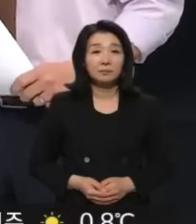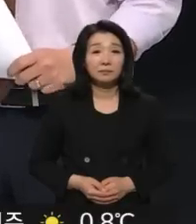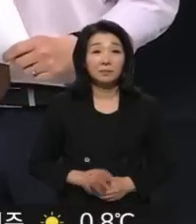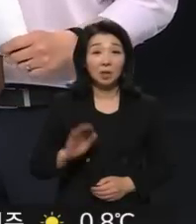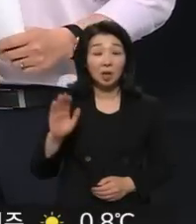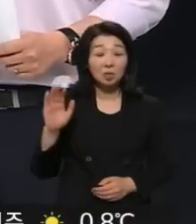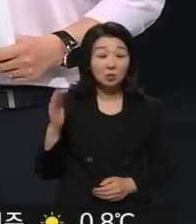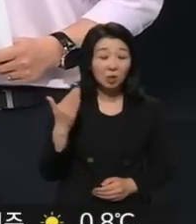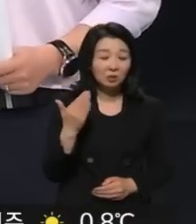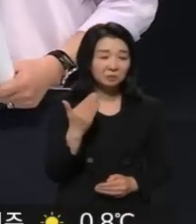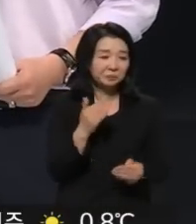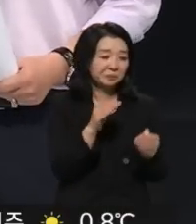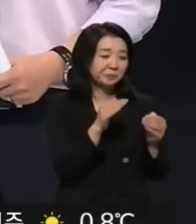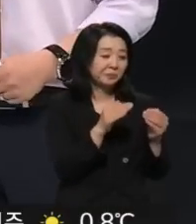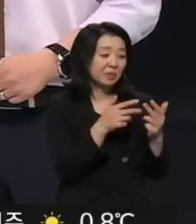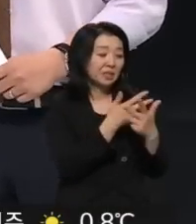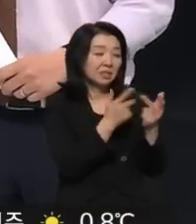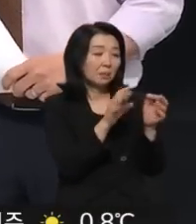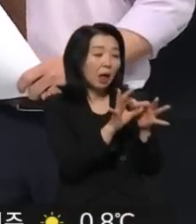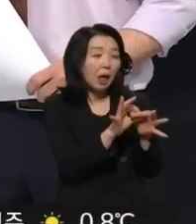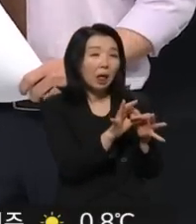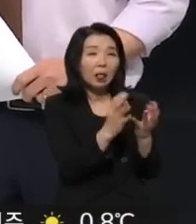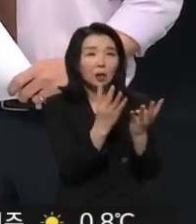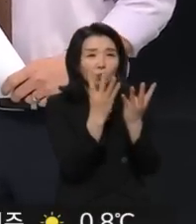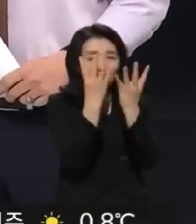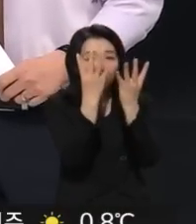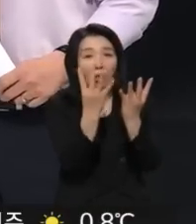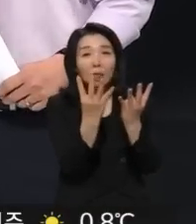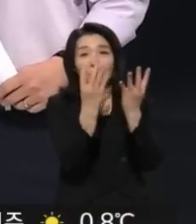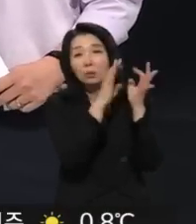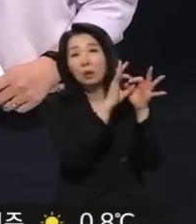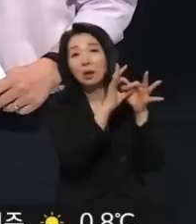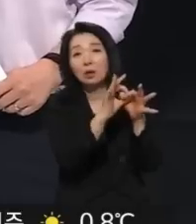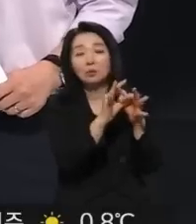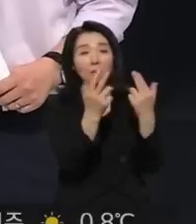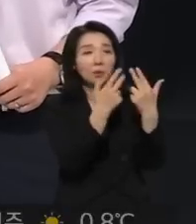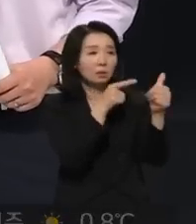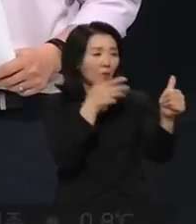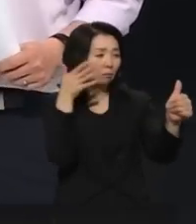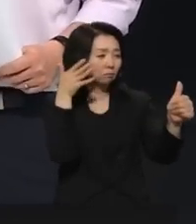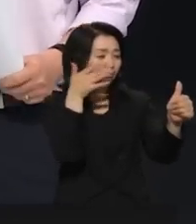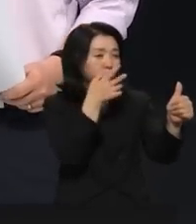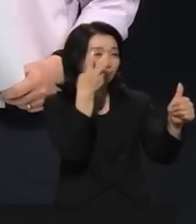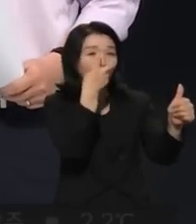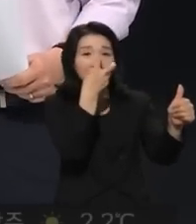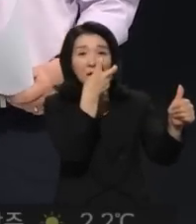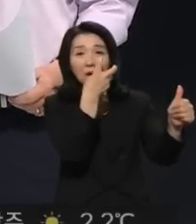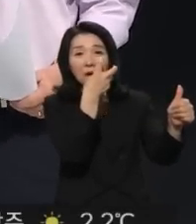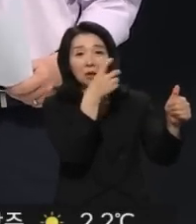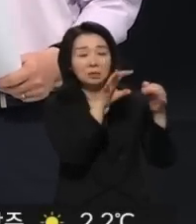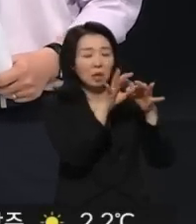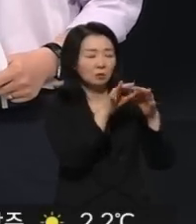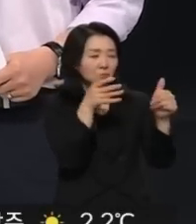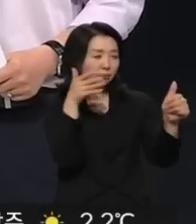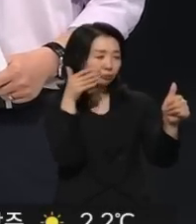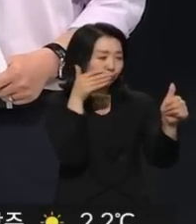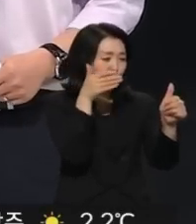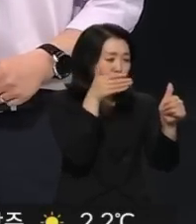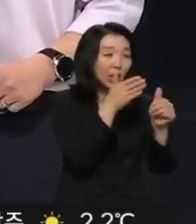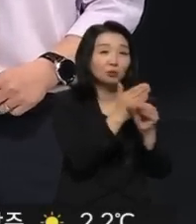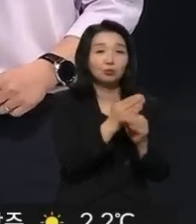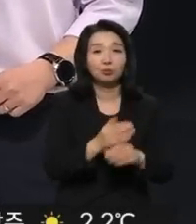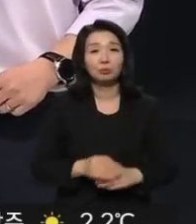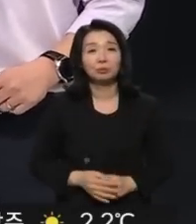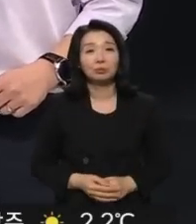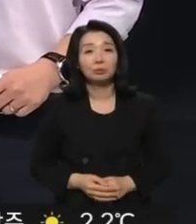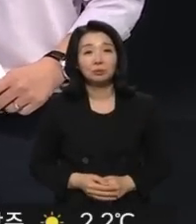최근 최측근들이 줄줄이 구속이 됐죠. 민주당 이재명 대표를 겨냥한 검찰의 수사망 점점 좁혀지는